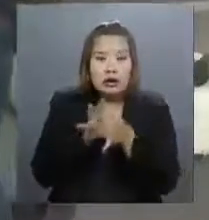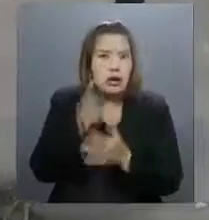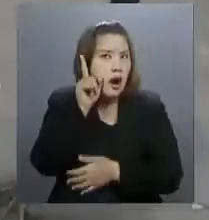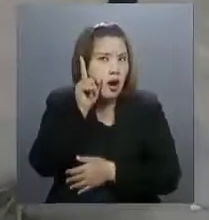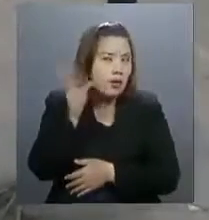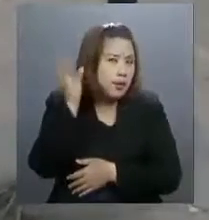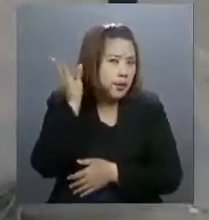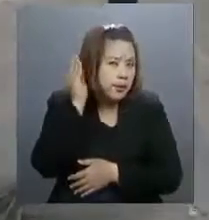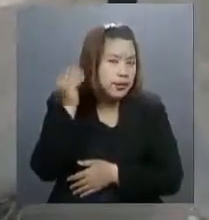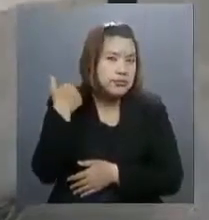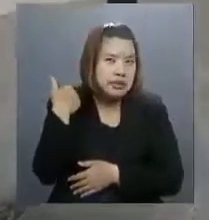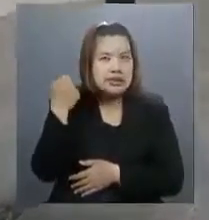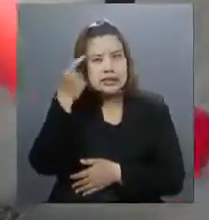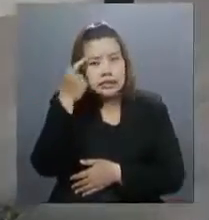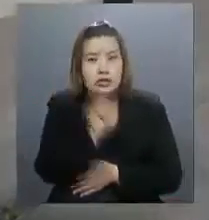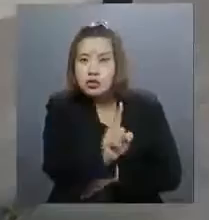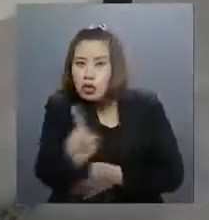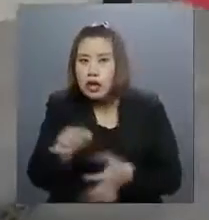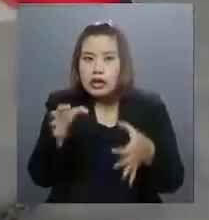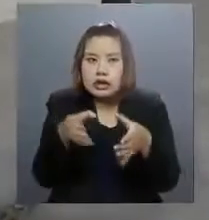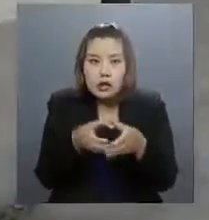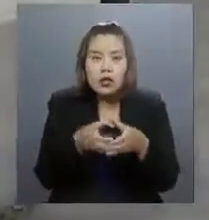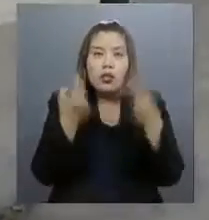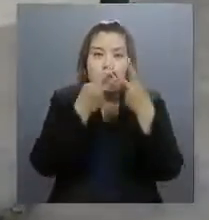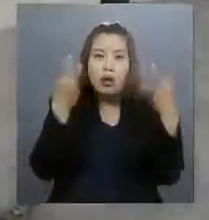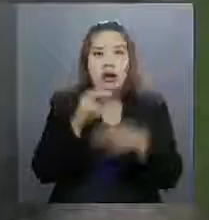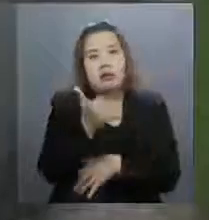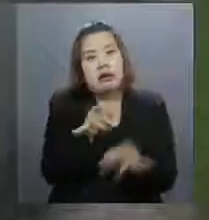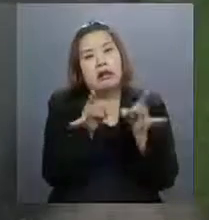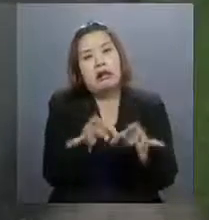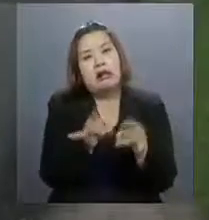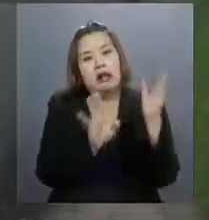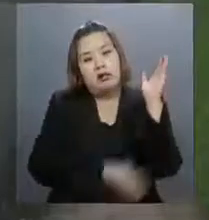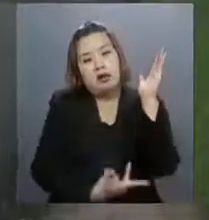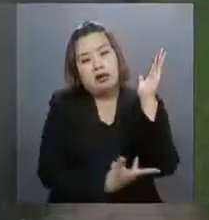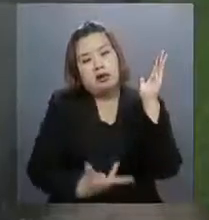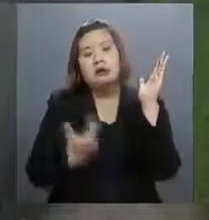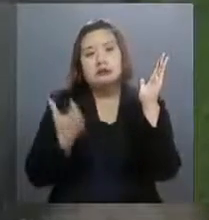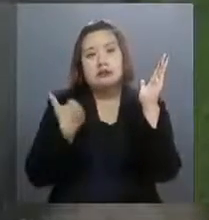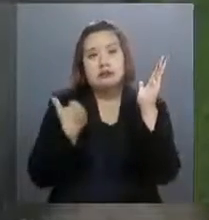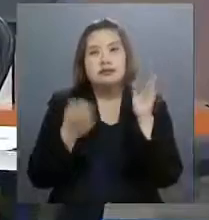ละเอียดนะคะเพื่อตรวจสอบความเคลื่อนไหวของผู้ที่อาจจะก่อเหตุความรุนแรงในพื้นที่ค่ะ